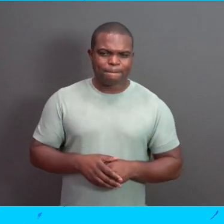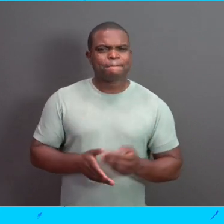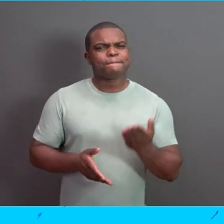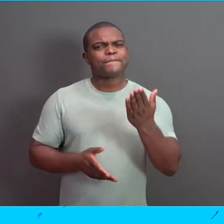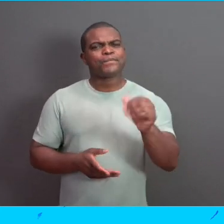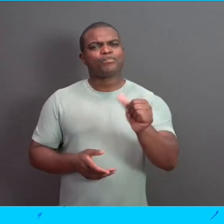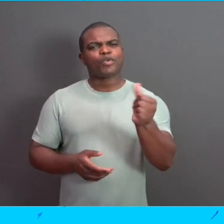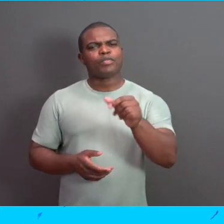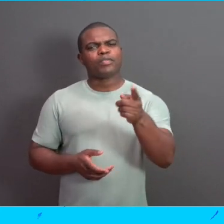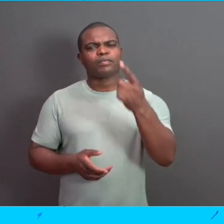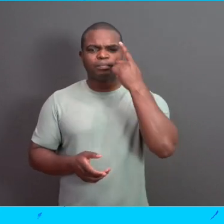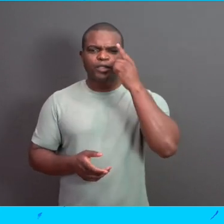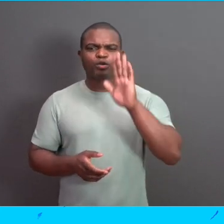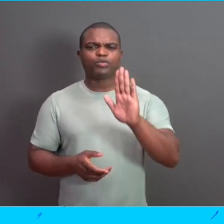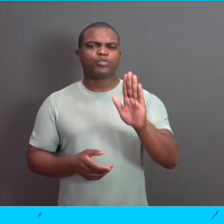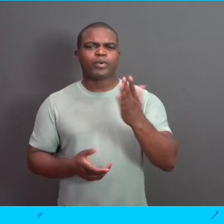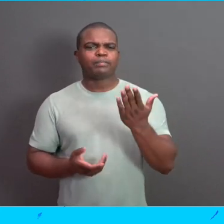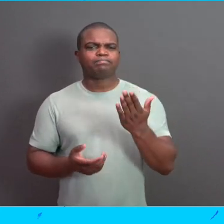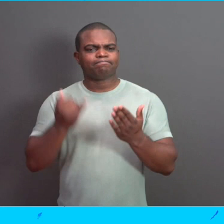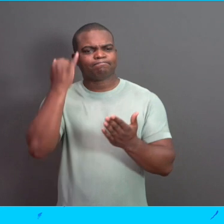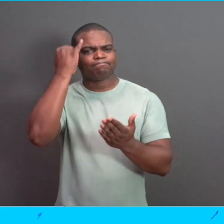tout ça?